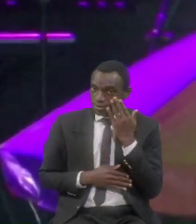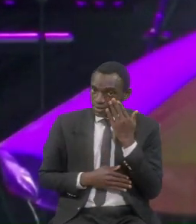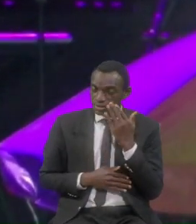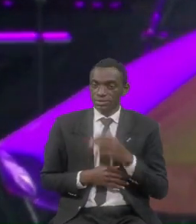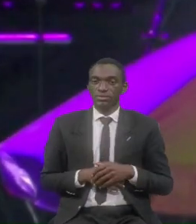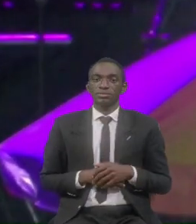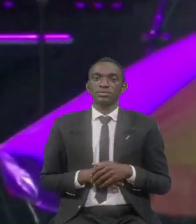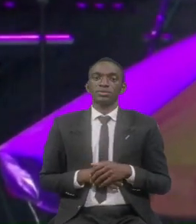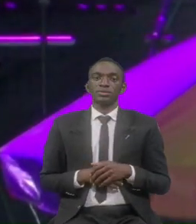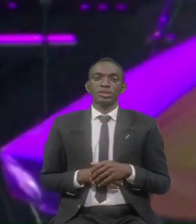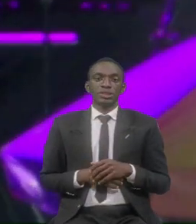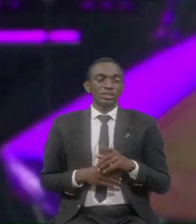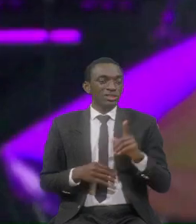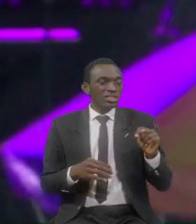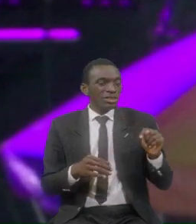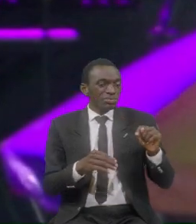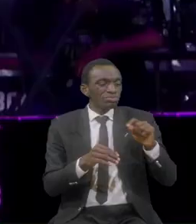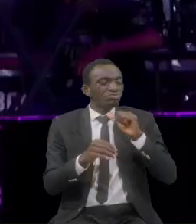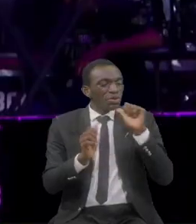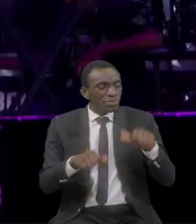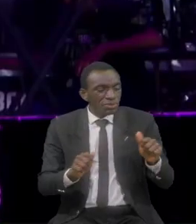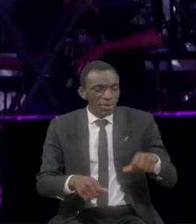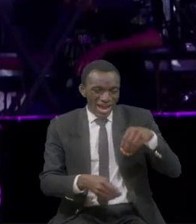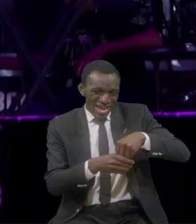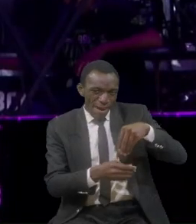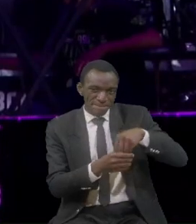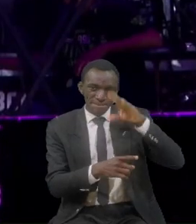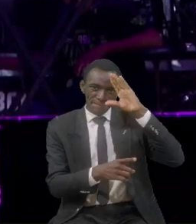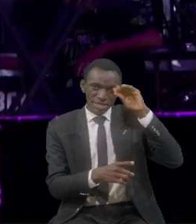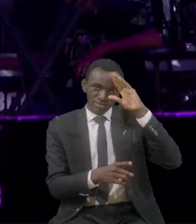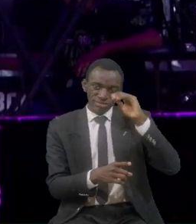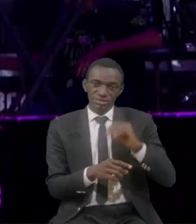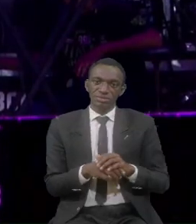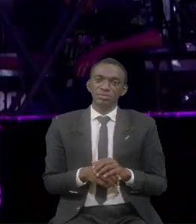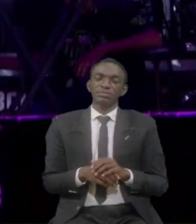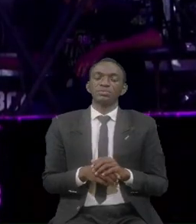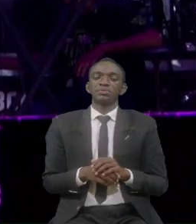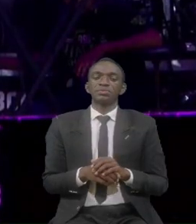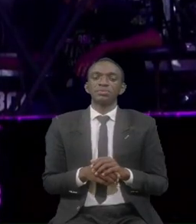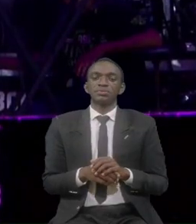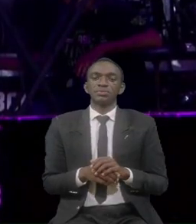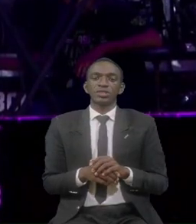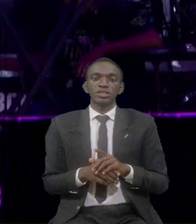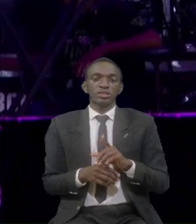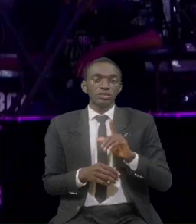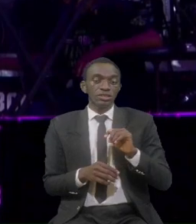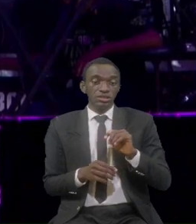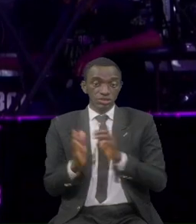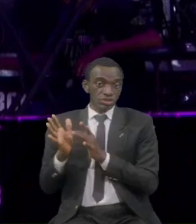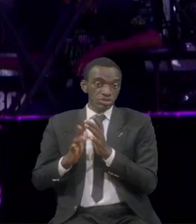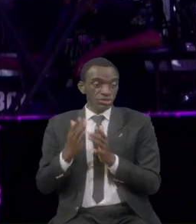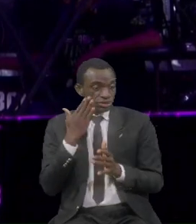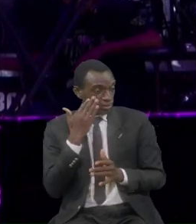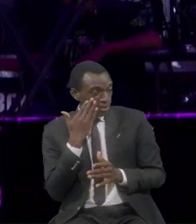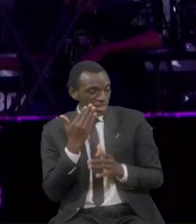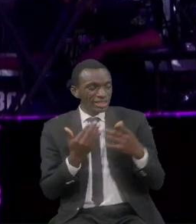the impossibility in man. Dito sa pagka-imposible sa tao. The impossibility in